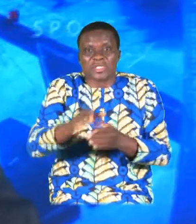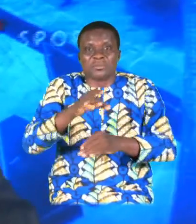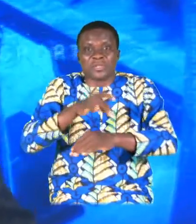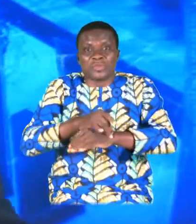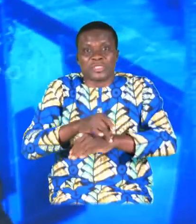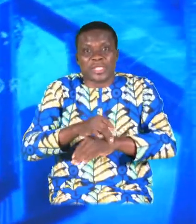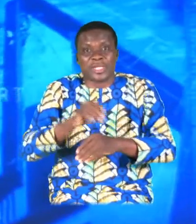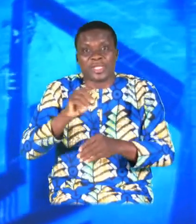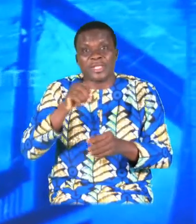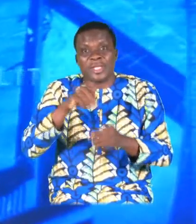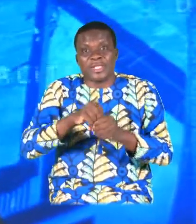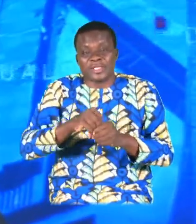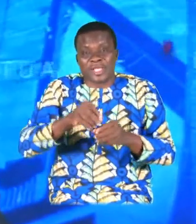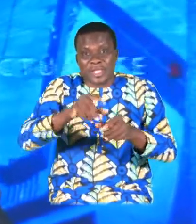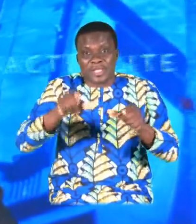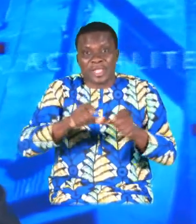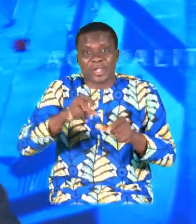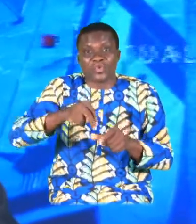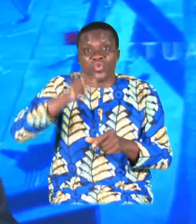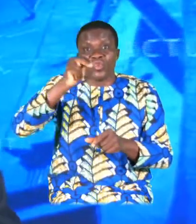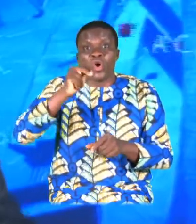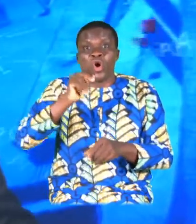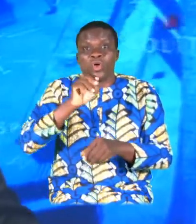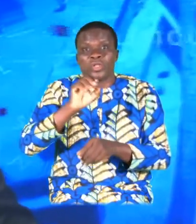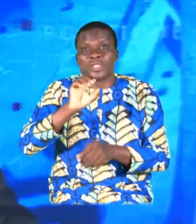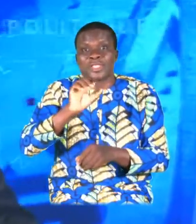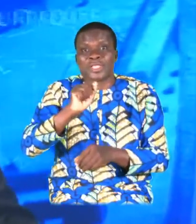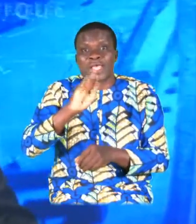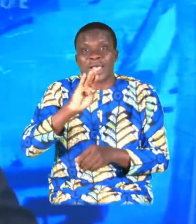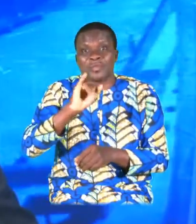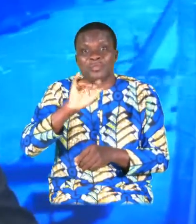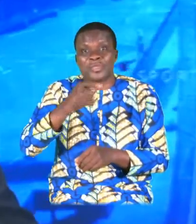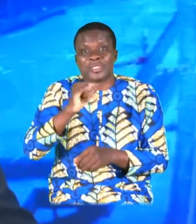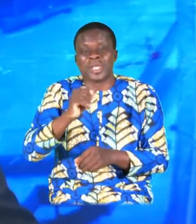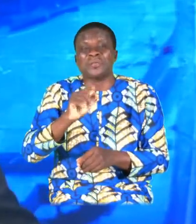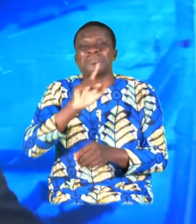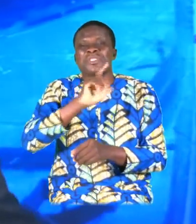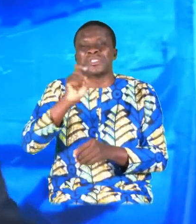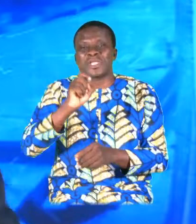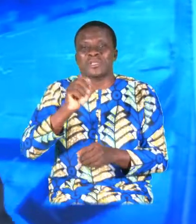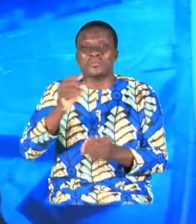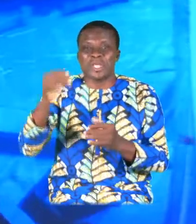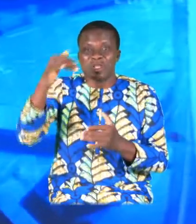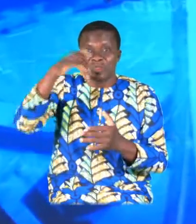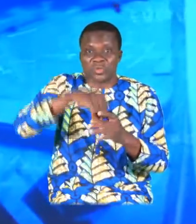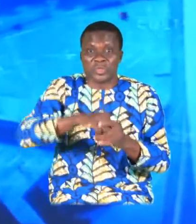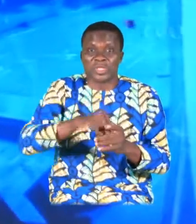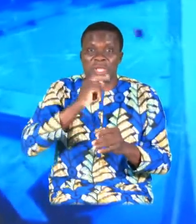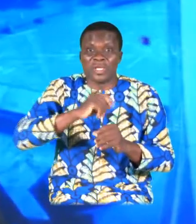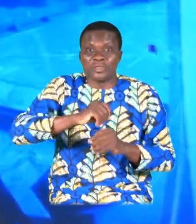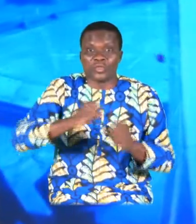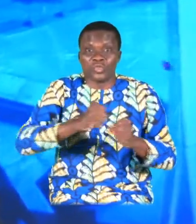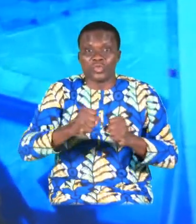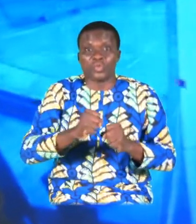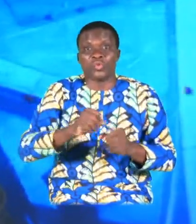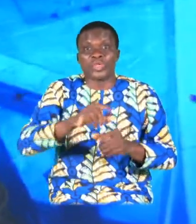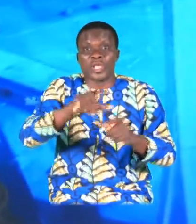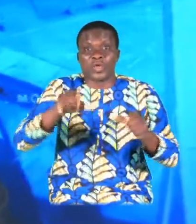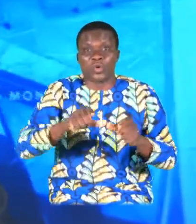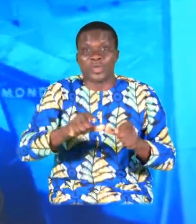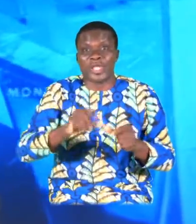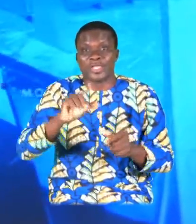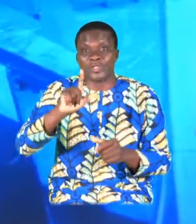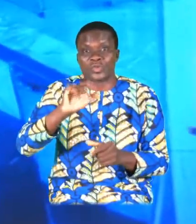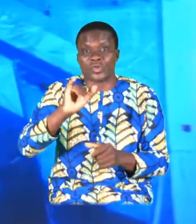à Niamey, dans la banlieue nord d'Abidjan. De même, une centaine de migrants sont secourus au large de la